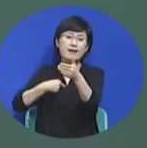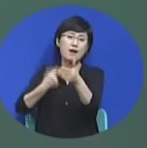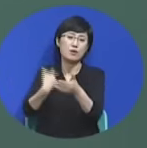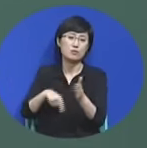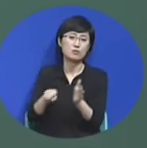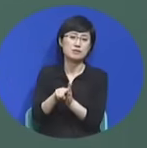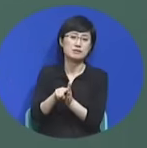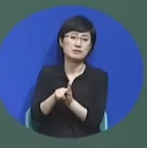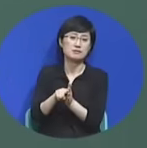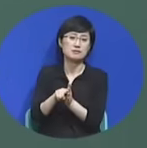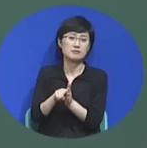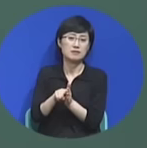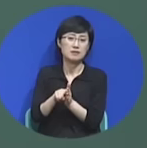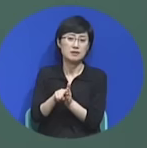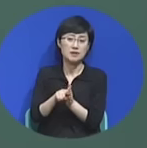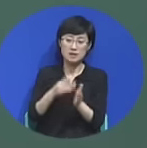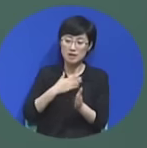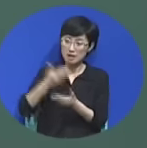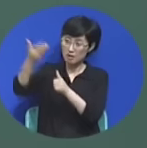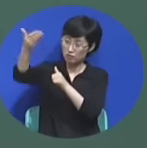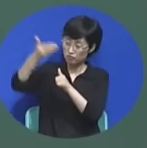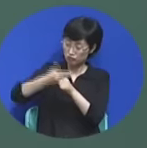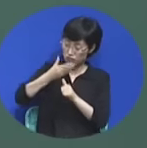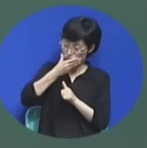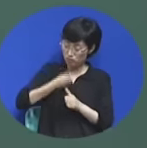为了在亨通祝福里的我, 예, 그 복이 어떻게 전달되죠?